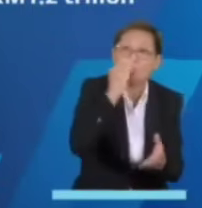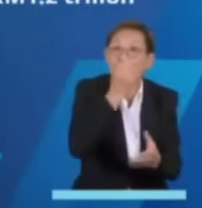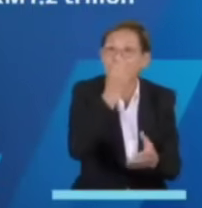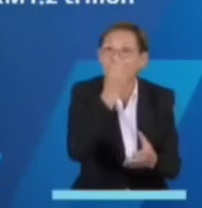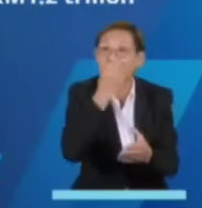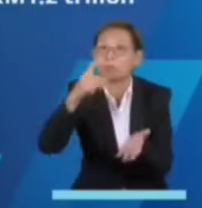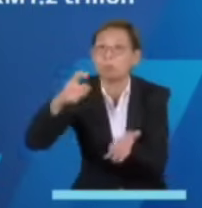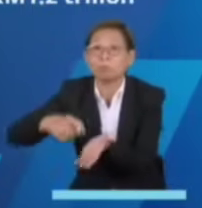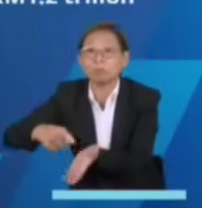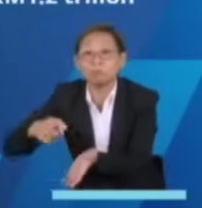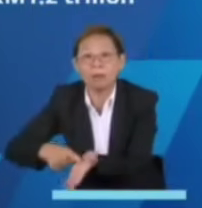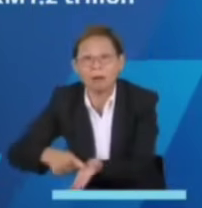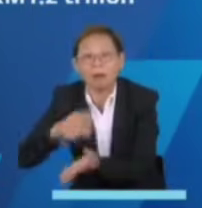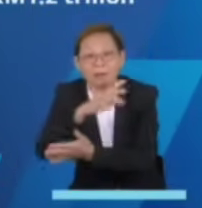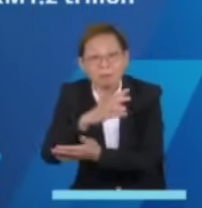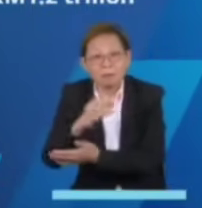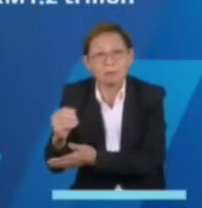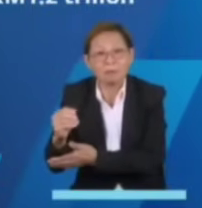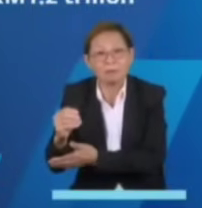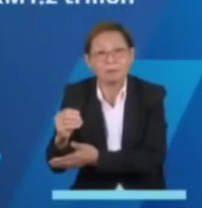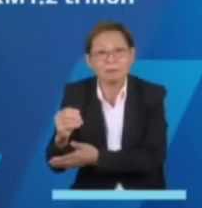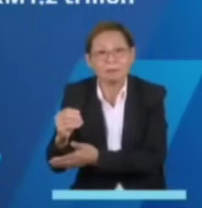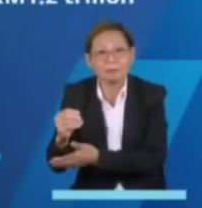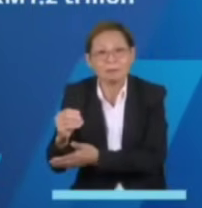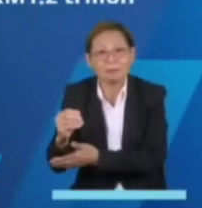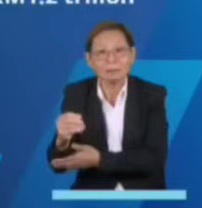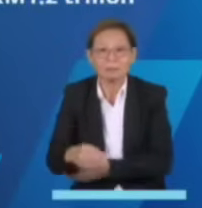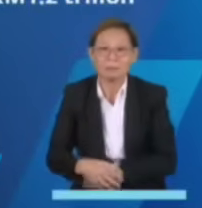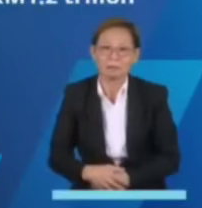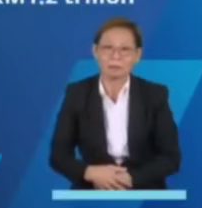hutang dan juga